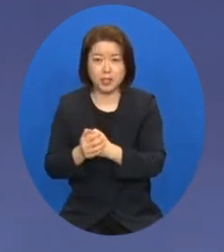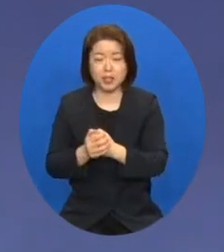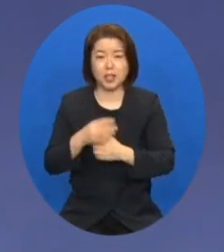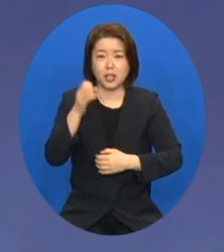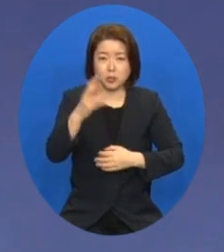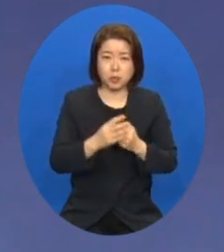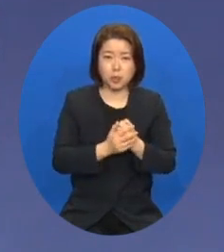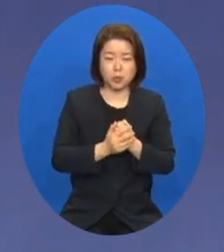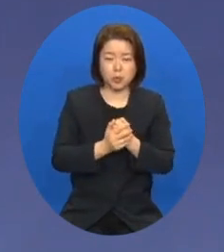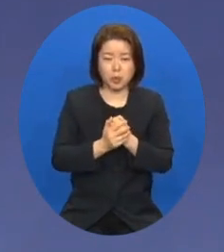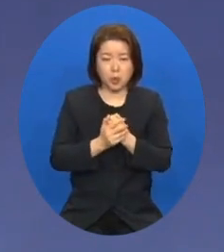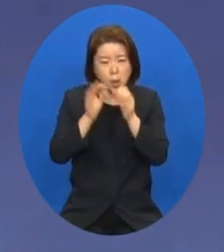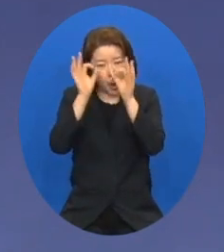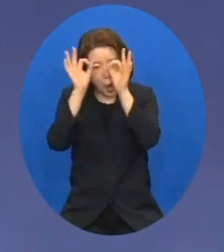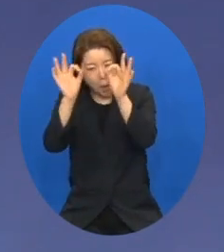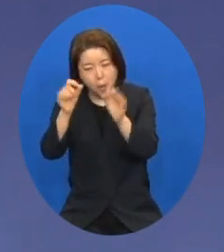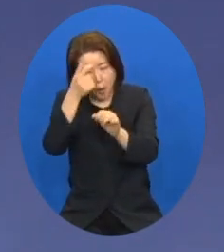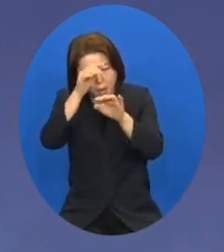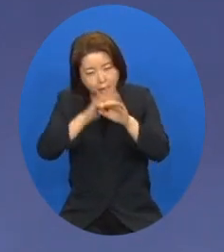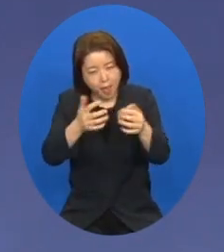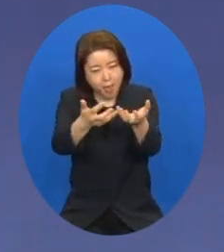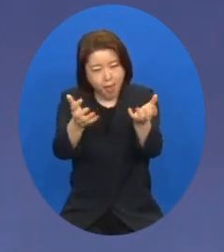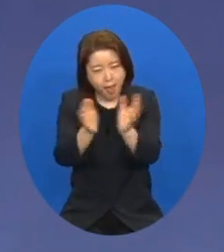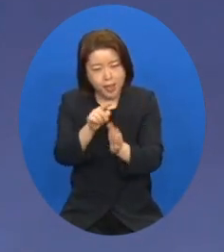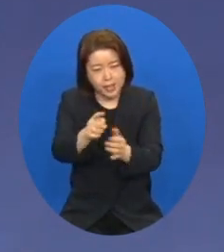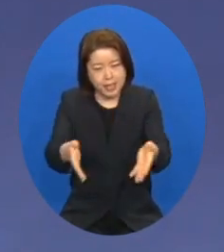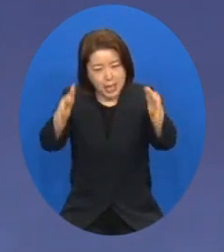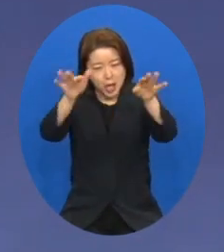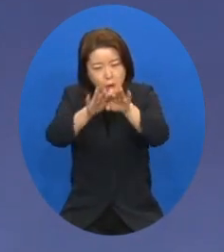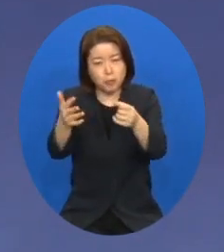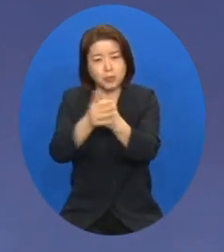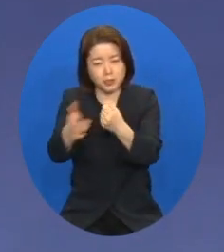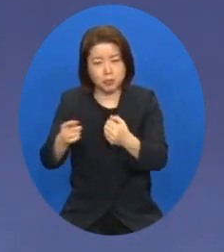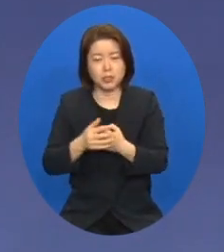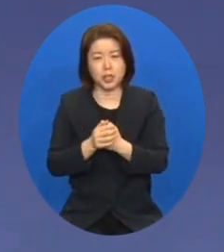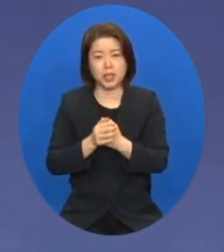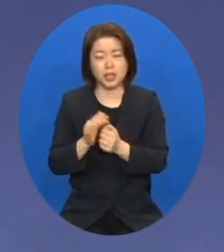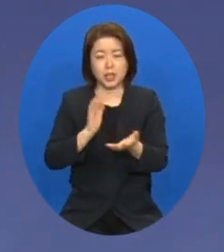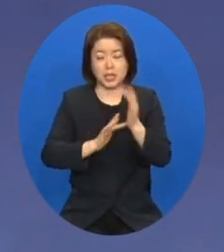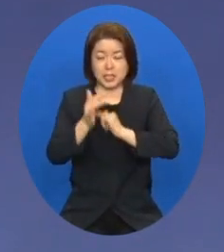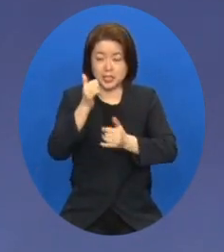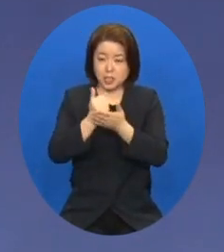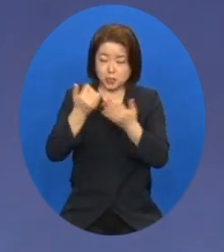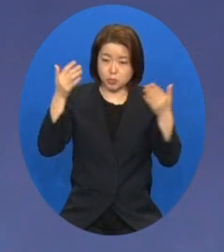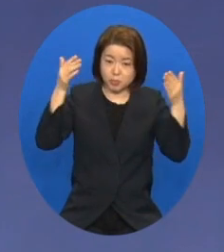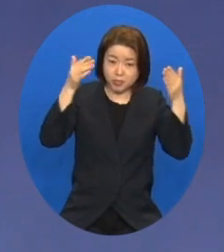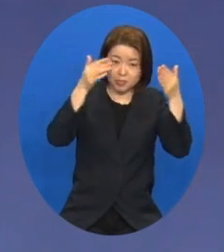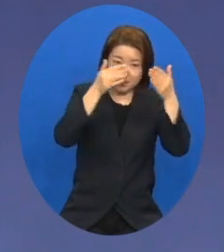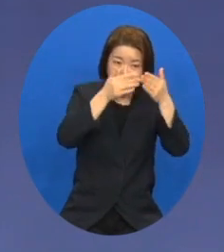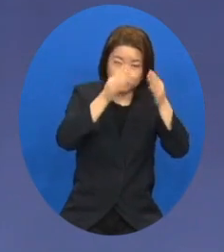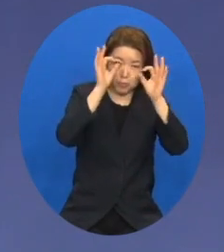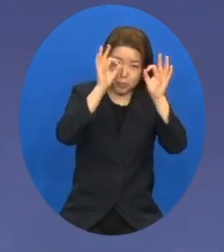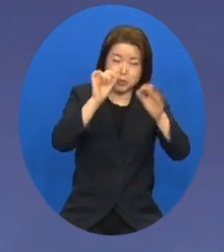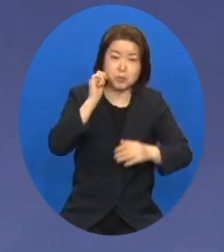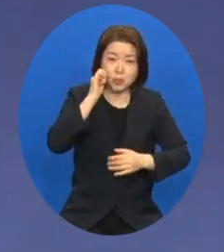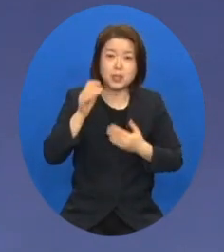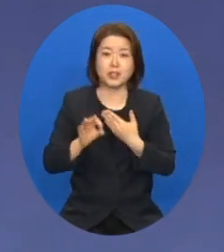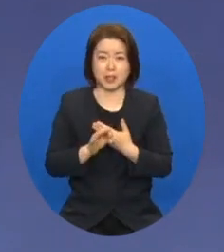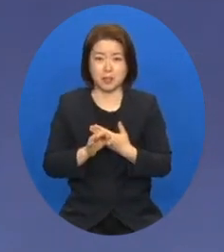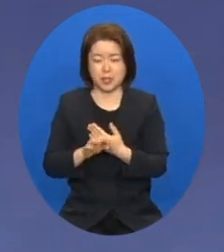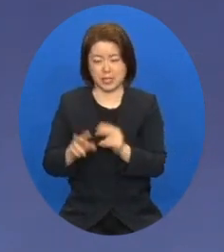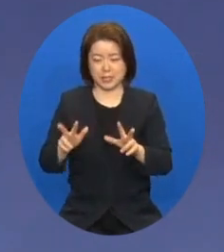눈에 보이는 예배당 때문에 오히려 예수님을 주목하지 못했었다 고 한다 곳 지금은